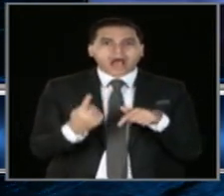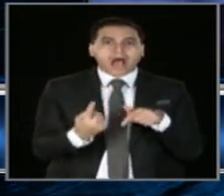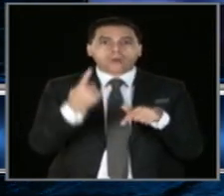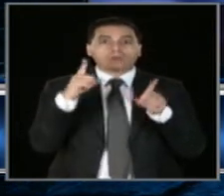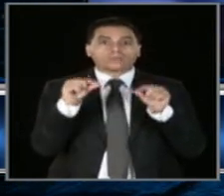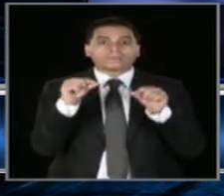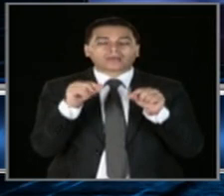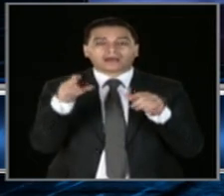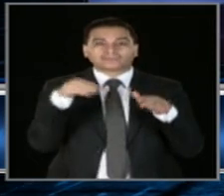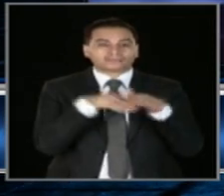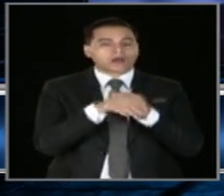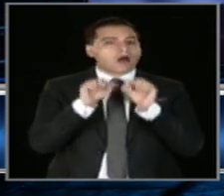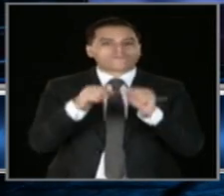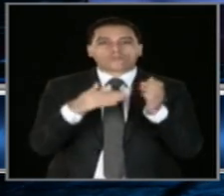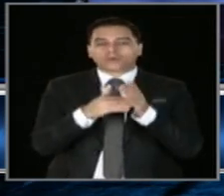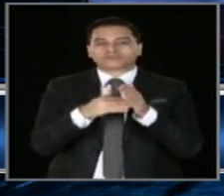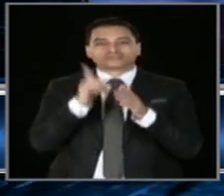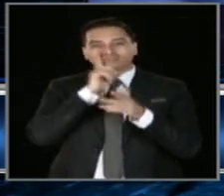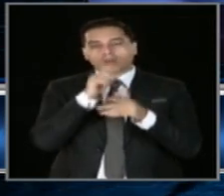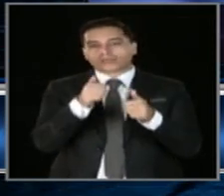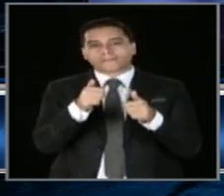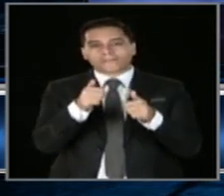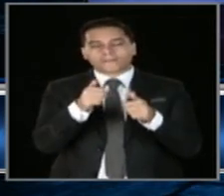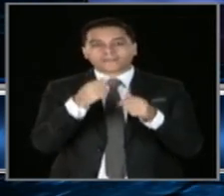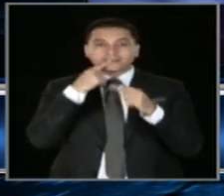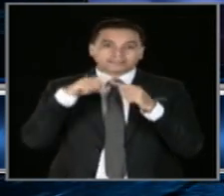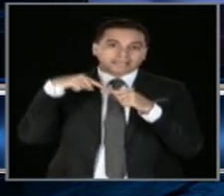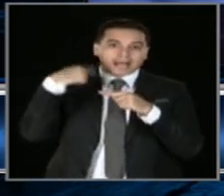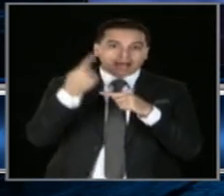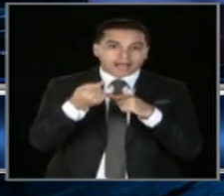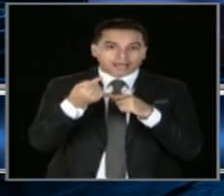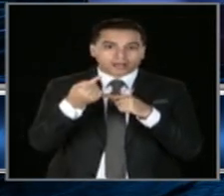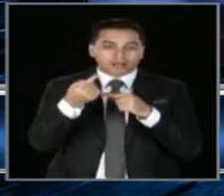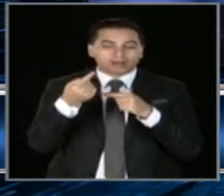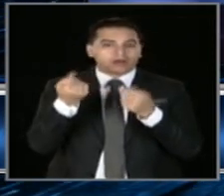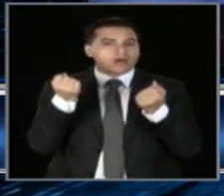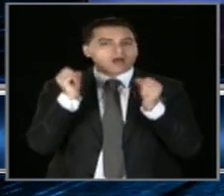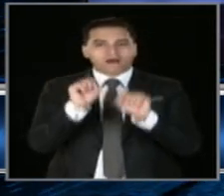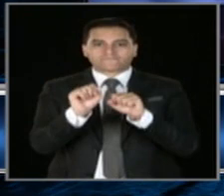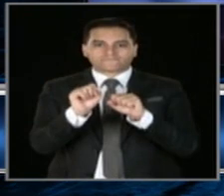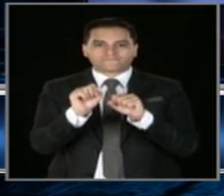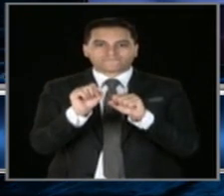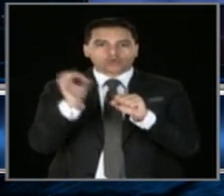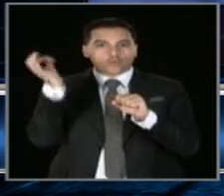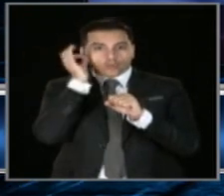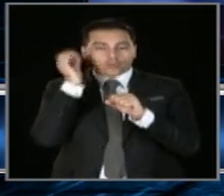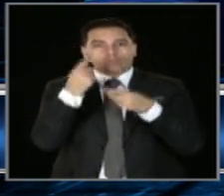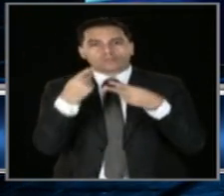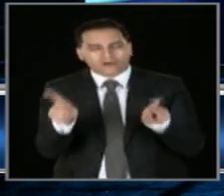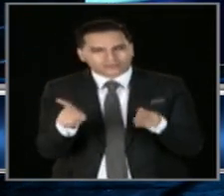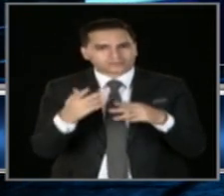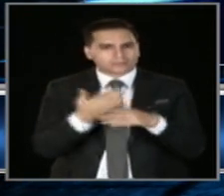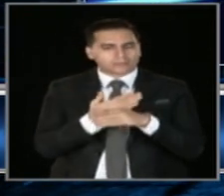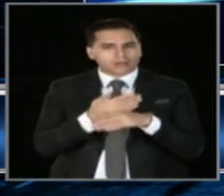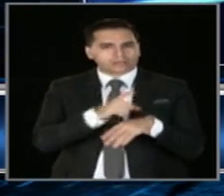معاقين بشكل عام بيتفوقوا في كليات كتير يا مستر عصام، وللاسف بيقفوا قدامهم نفس المشكله انه طيب الطالب طالع الاول على دفعته في